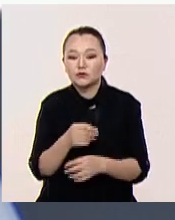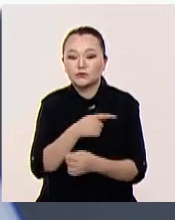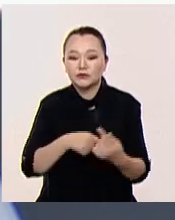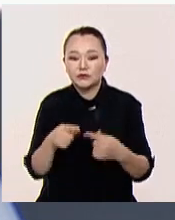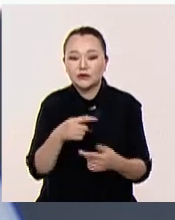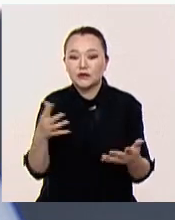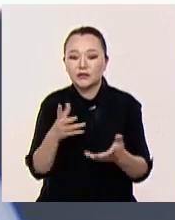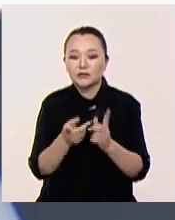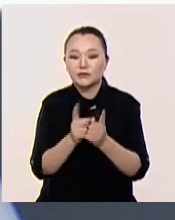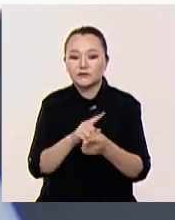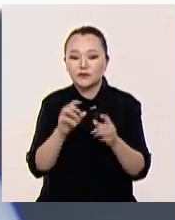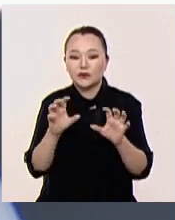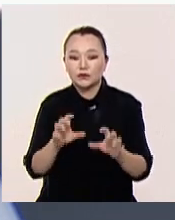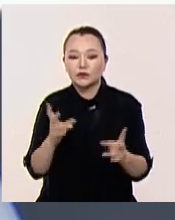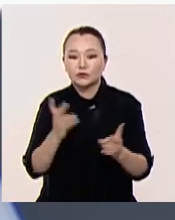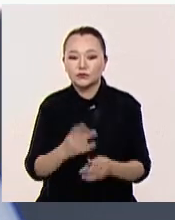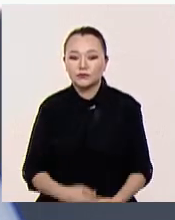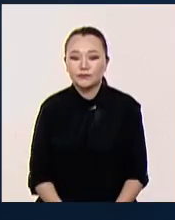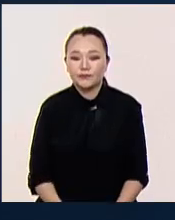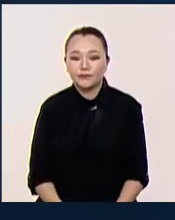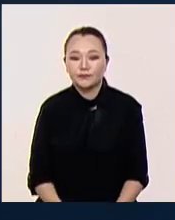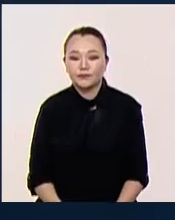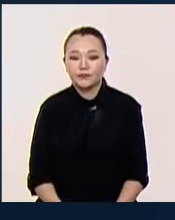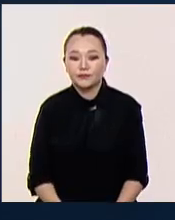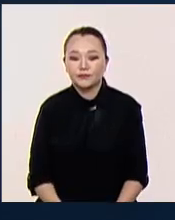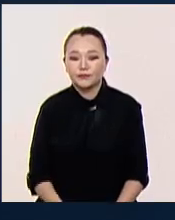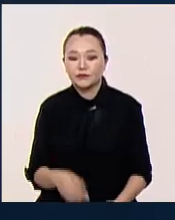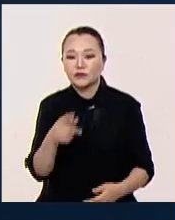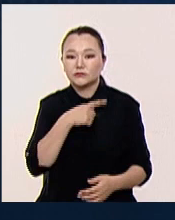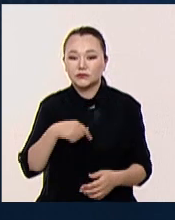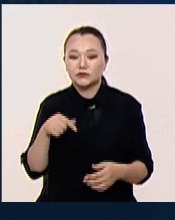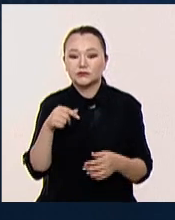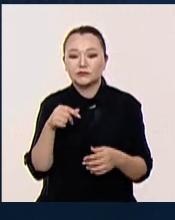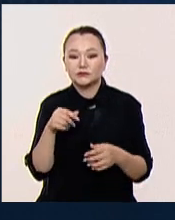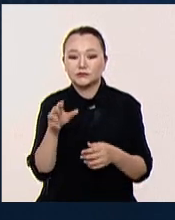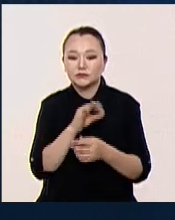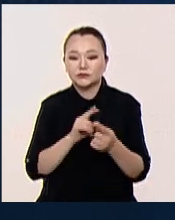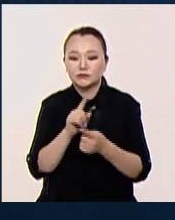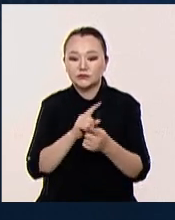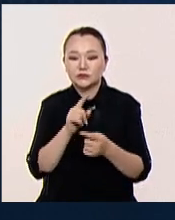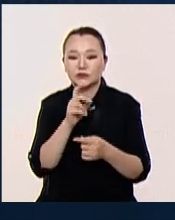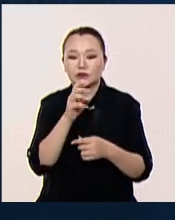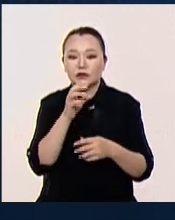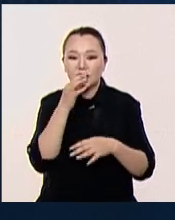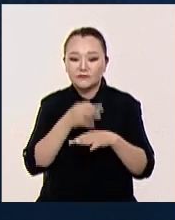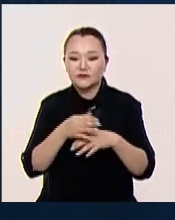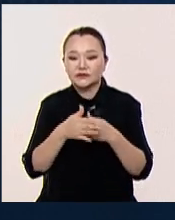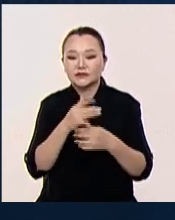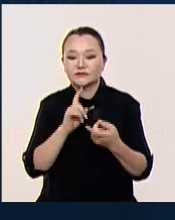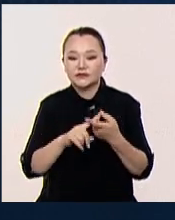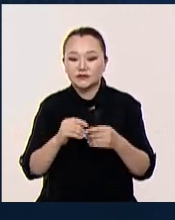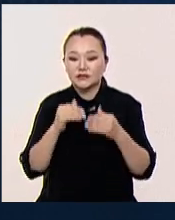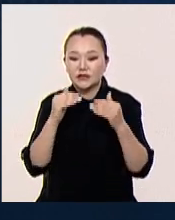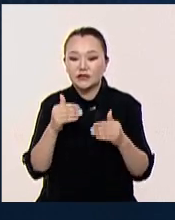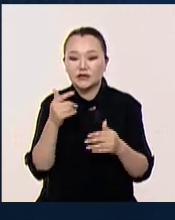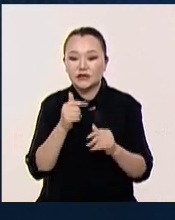Какие изменения в законодательстве нужны? Мы предложили ряд изменений в уголовно-процессуальном законодательстве, чтобы повысить